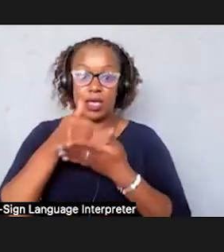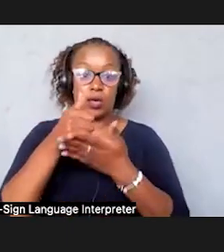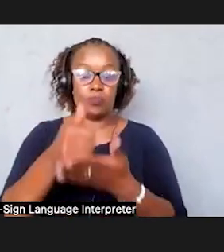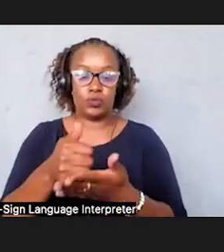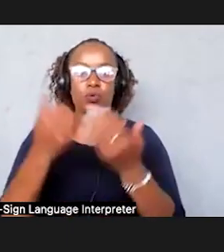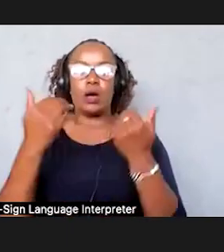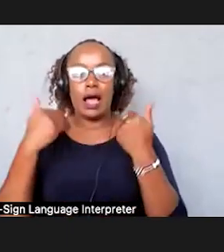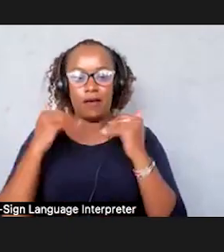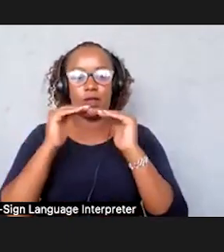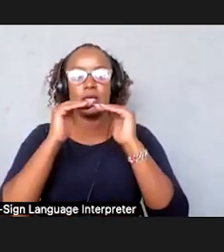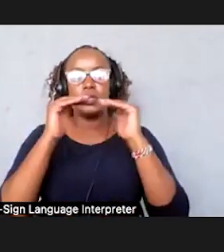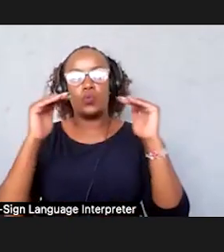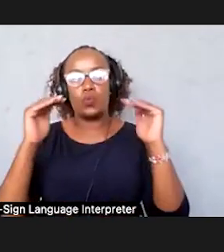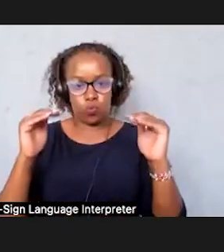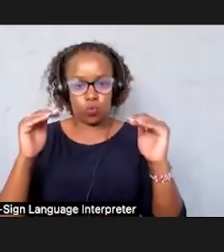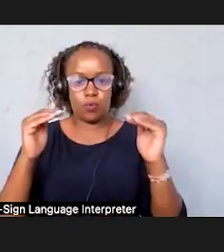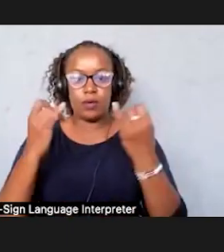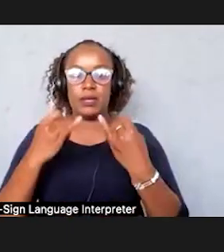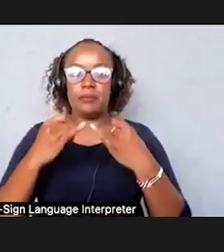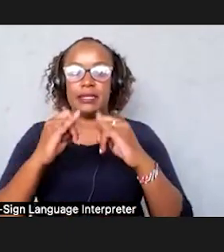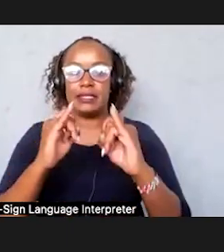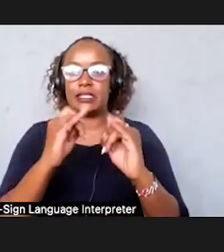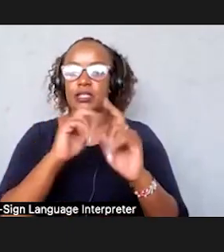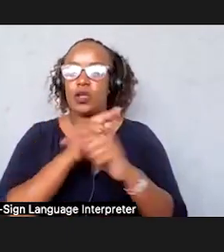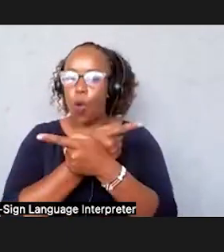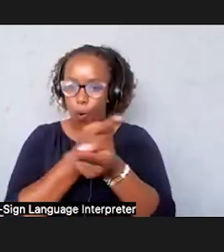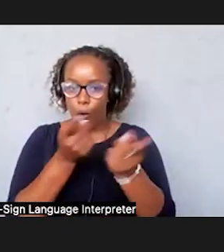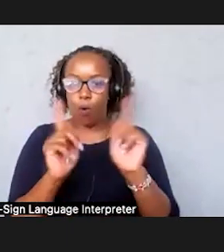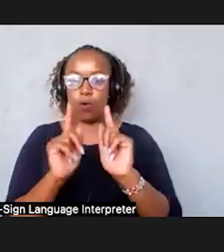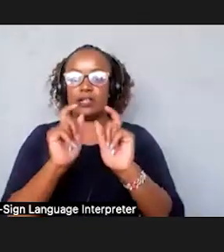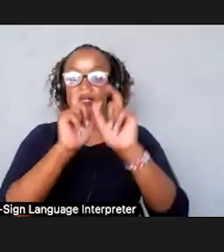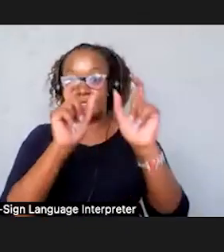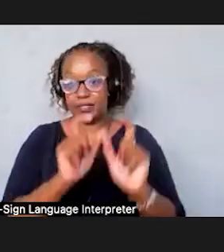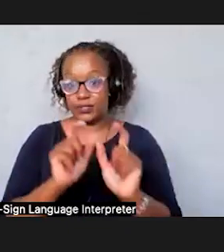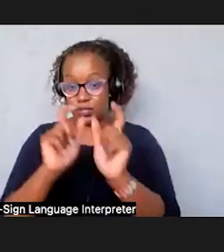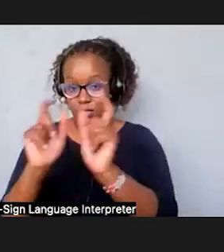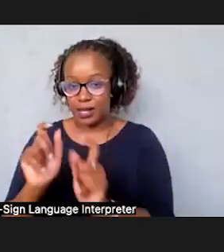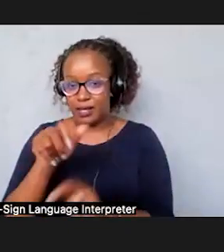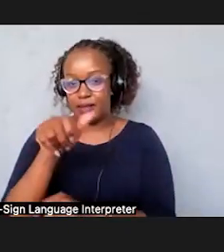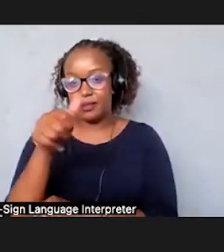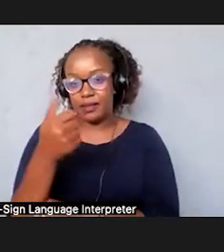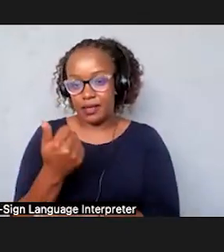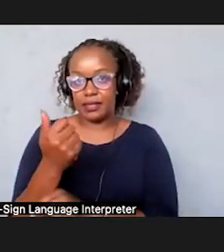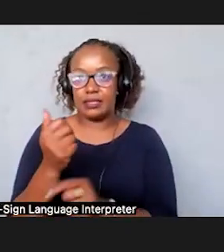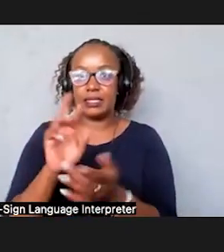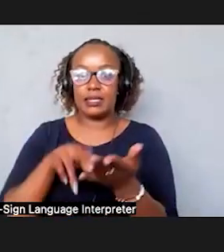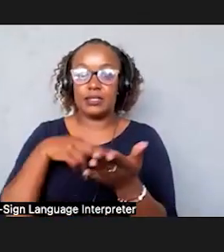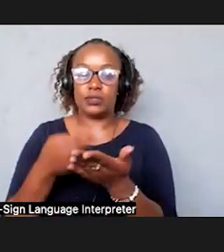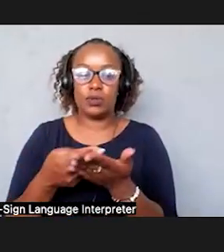implementation across the regions. ሌላው ሪሶርስ ሞቢላይዜሽን The እና other one is ፓርትነርሺፕ related to ላይ resource mobilization and